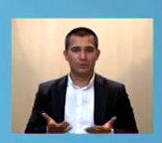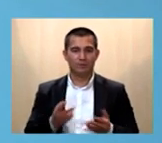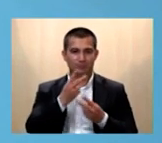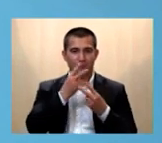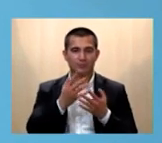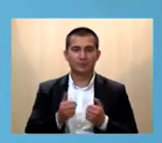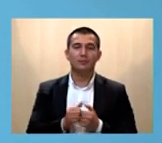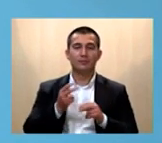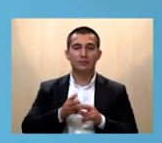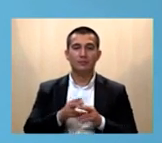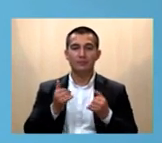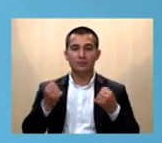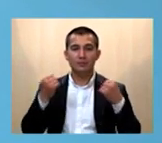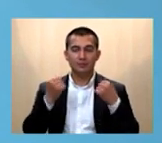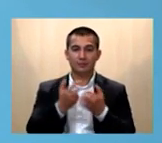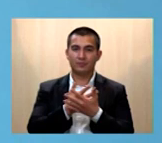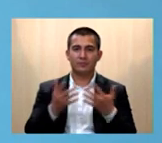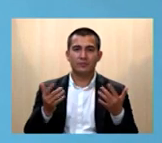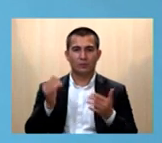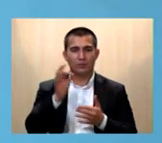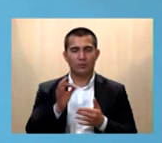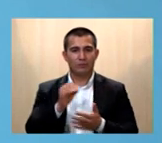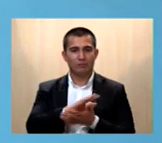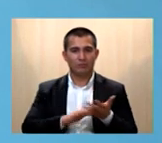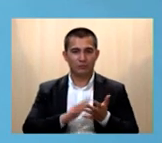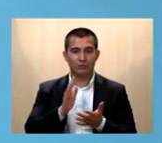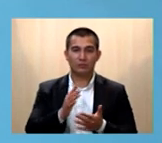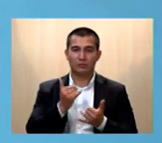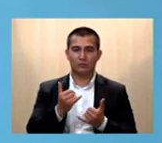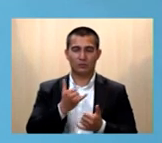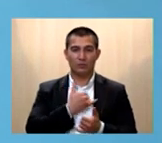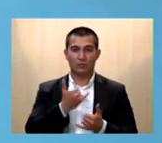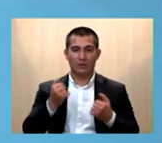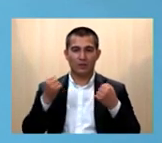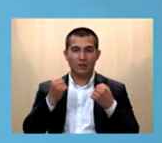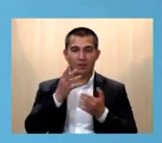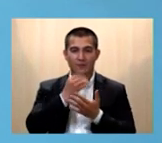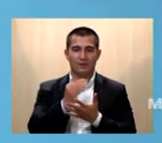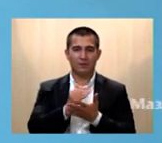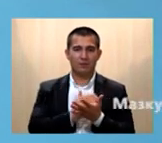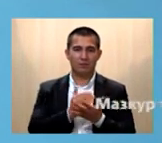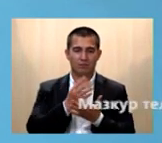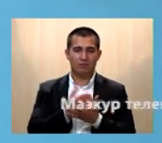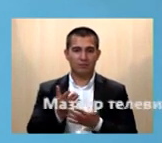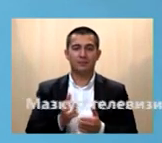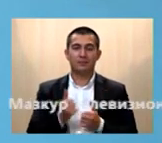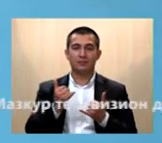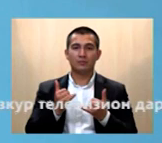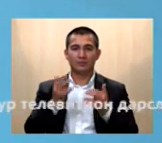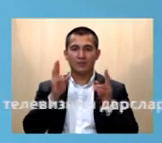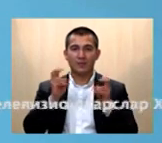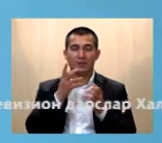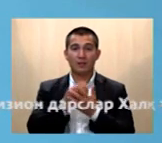o'tamiz. Ko'rib turganingizdek, hozir bizda jismoniy tarbiya fani. Bugungi mavzuyimiz